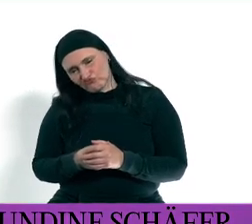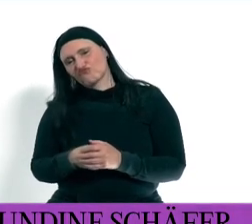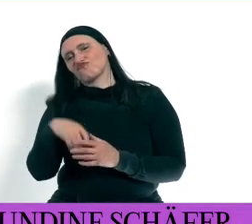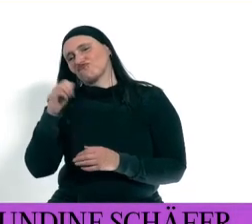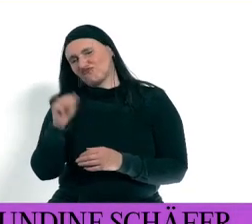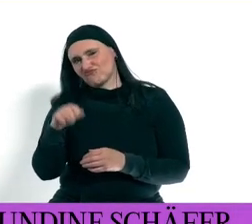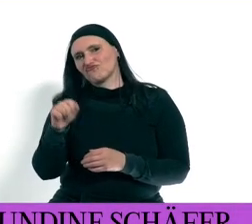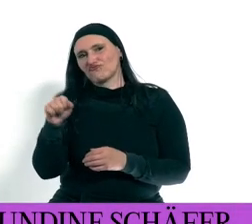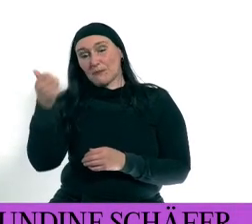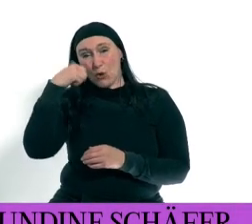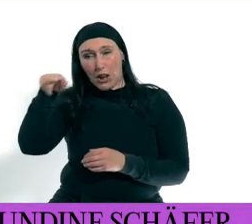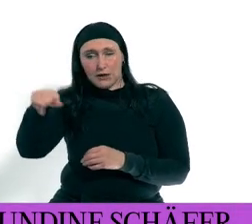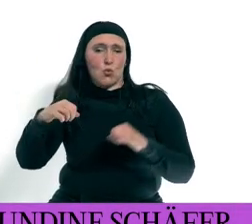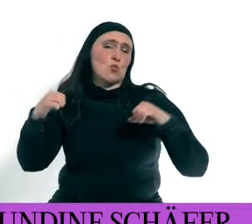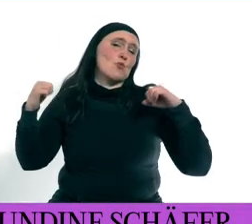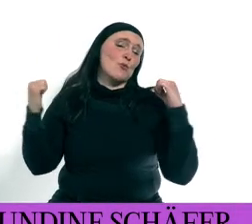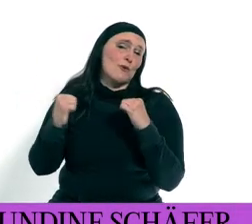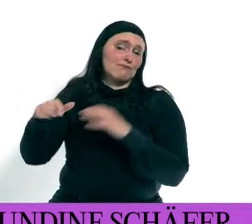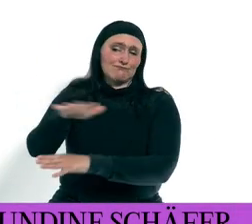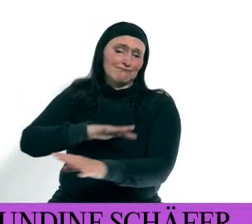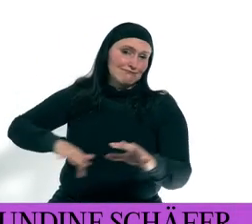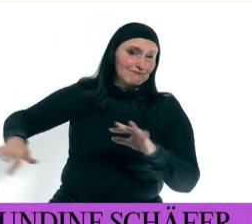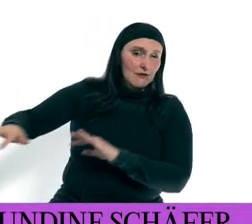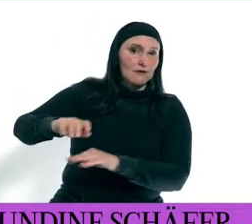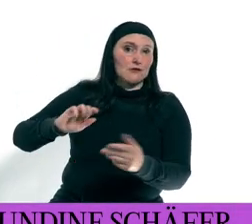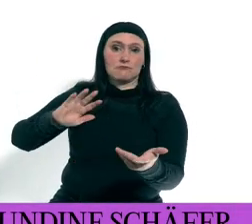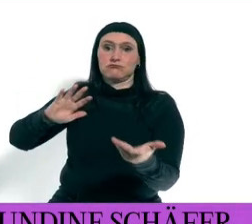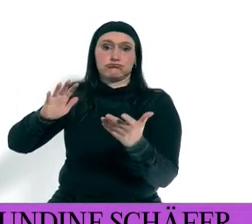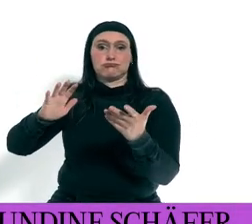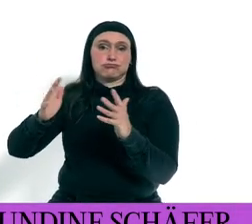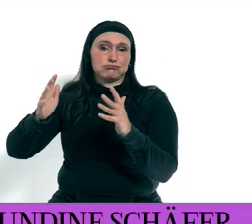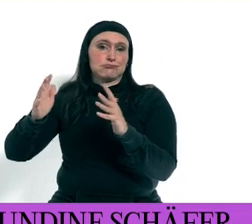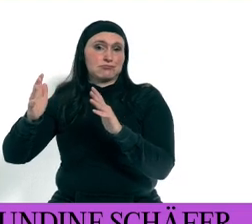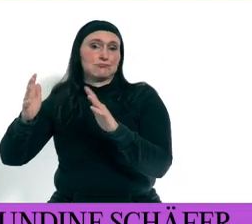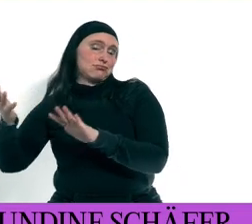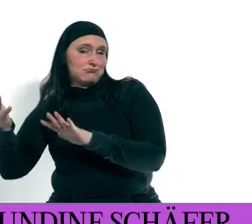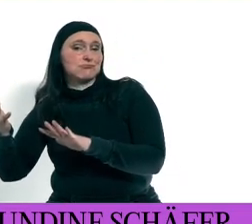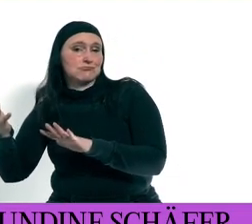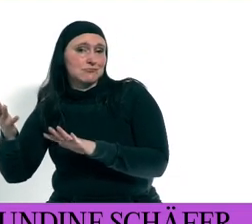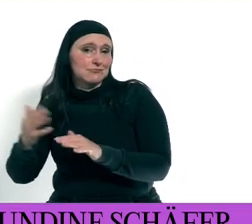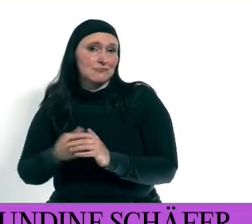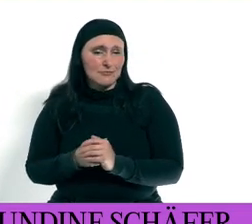Eindeutig, Berlin hat sich in den letzten Jahren drastisch verändert.